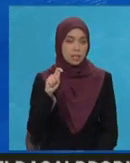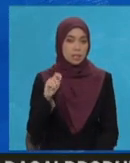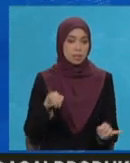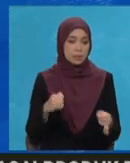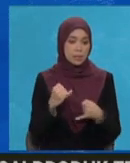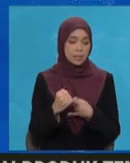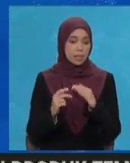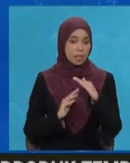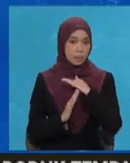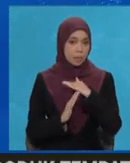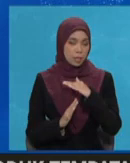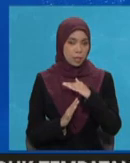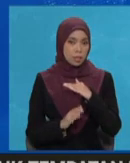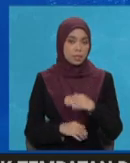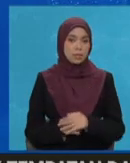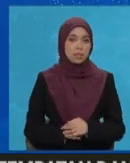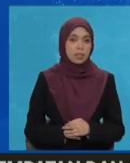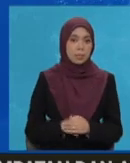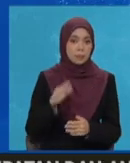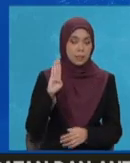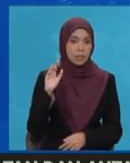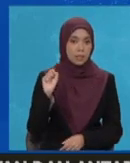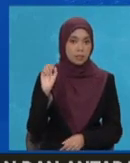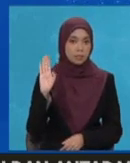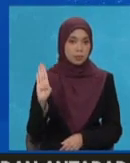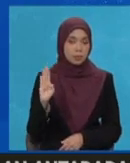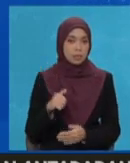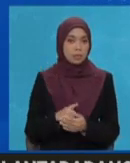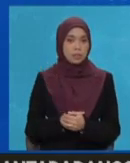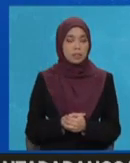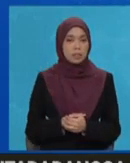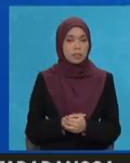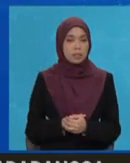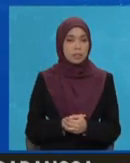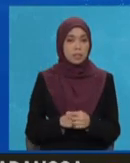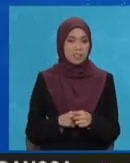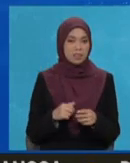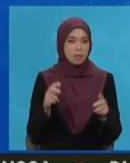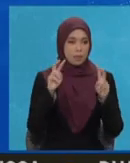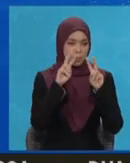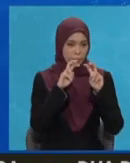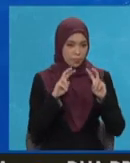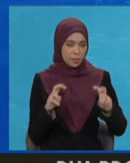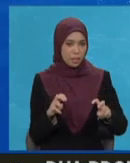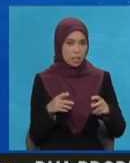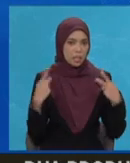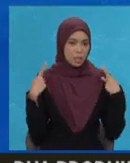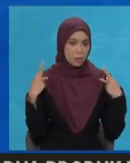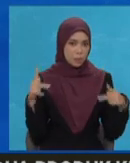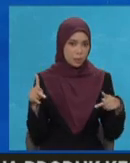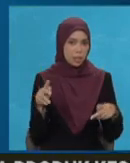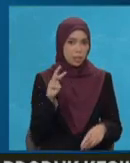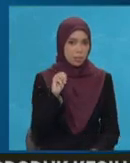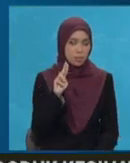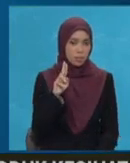dan pendaftaran kebangsaan Bandar Seri Begawan yang menyasarkan sebuah kedai menjual aksesoris di mungkin Gadong